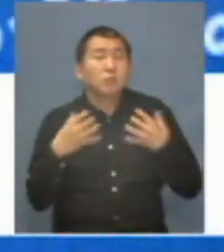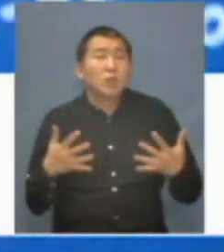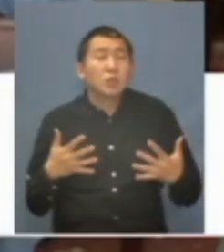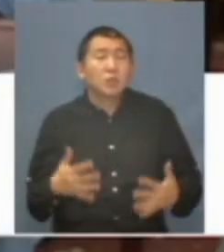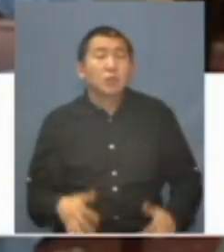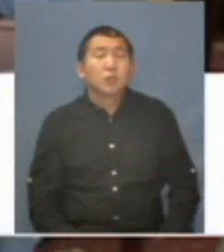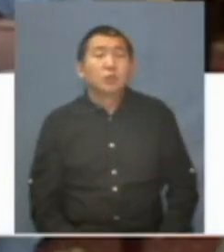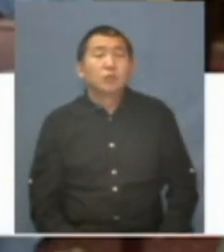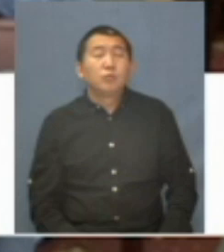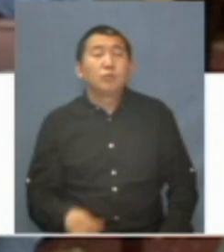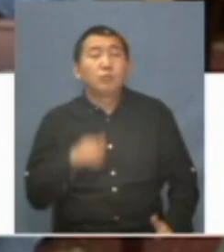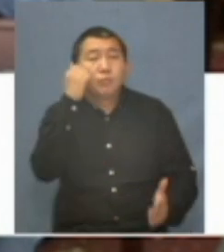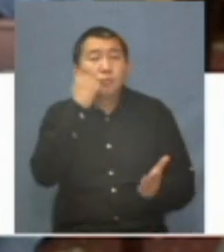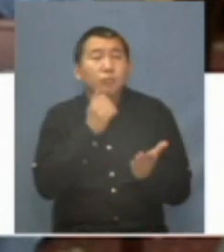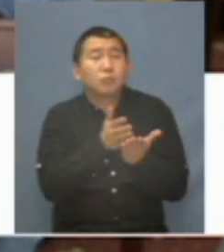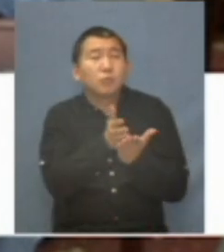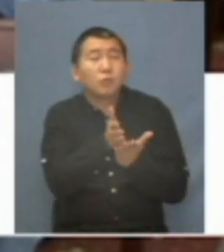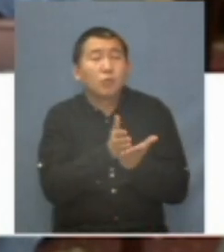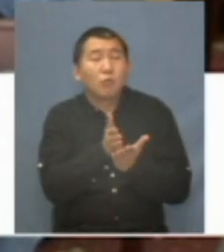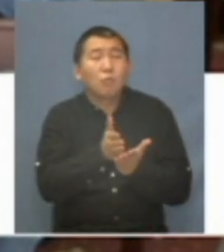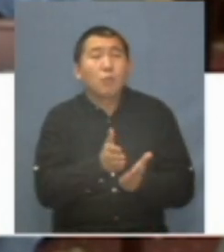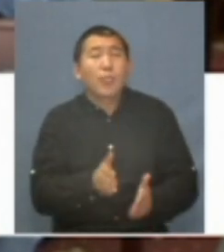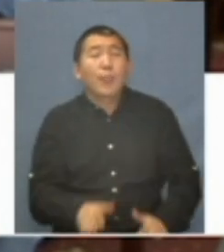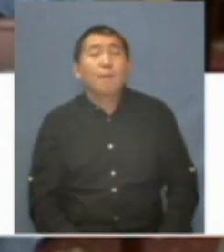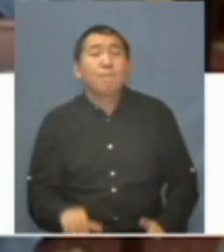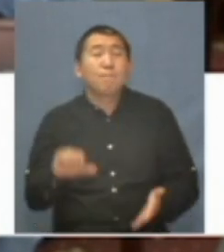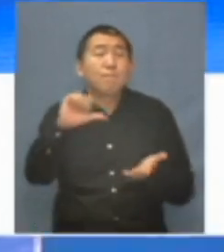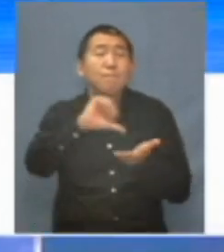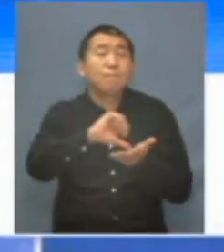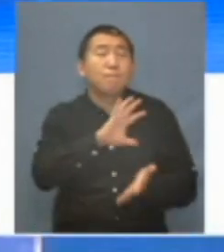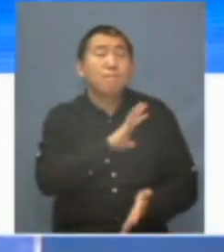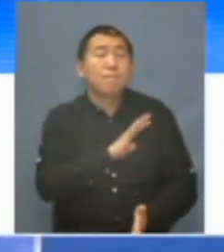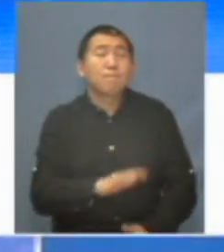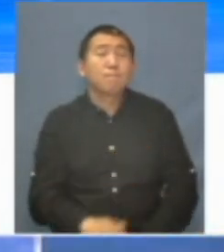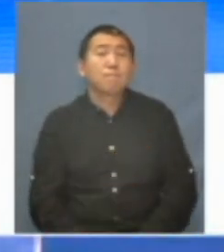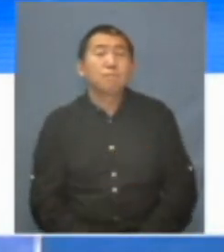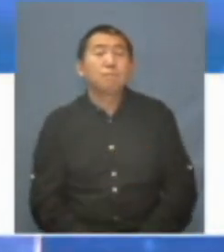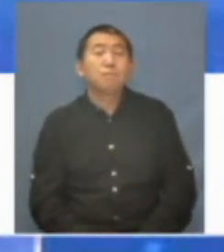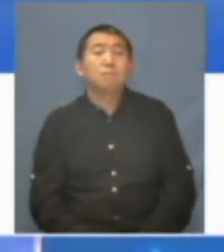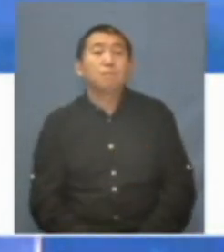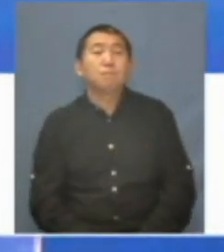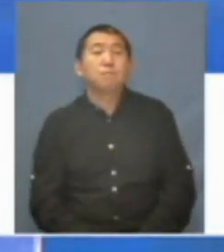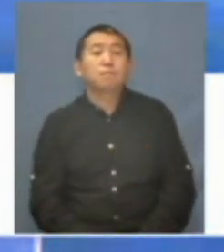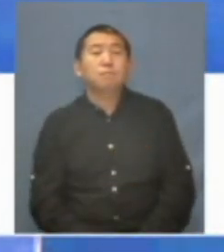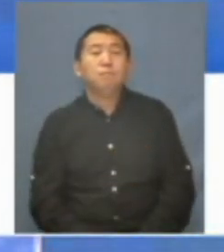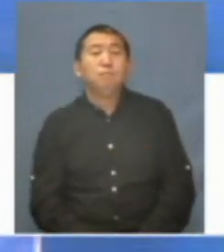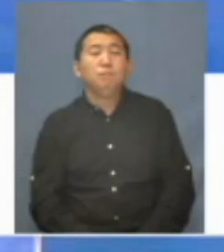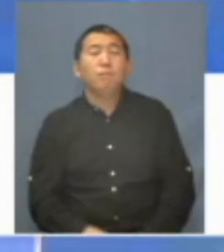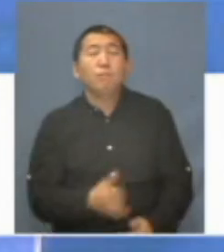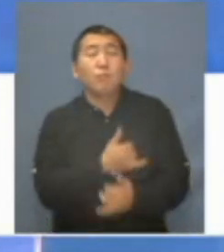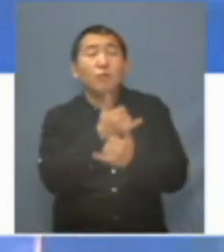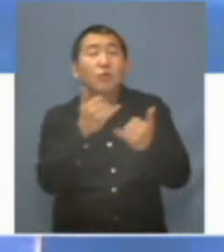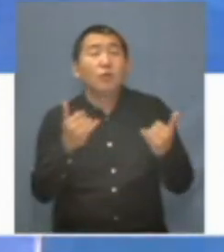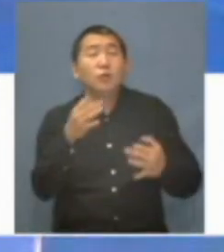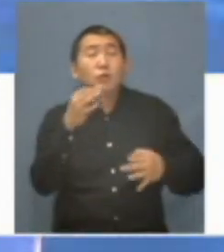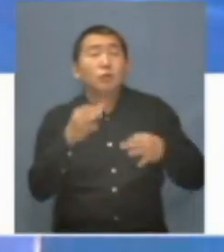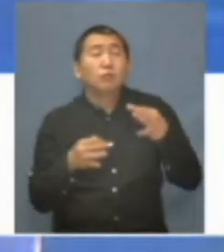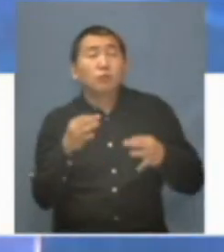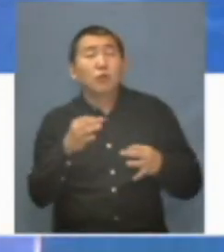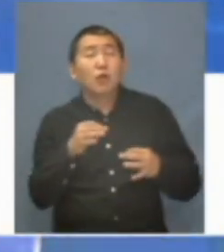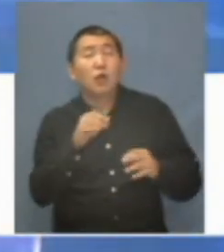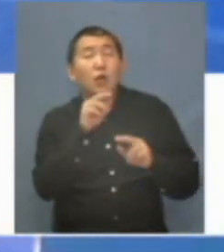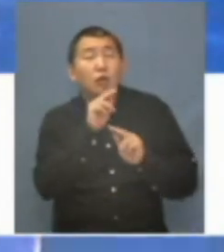жүйесінің ардагерлері шығыстағы департамент қызметкерлері қатысты. Құрметті сот жүйесінің қызметкерлері мен